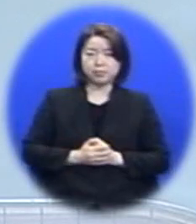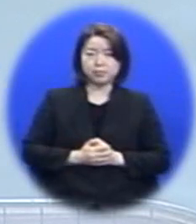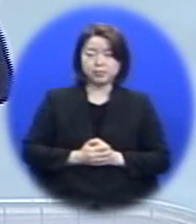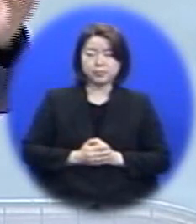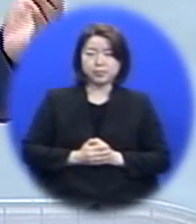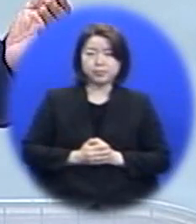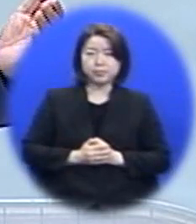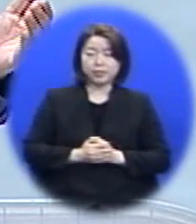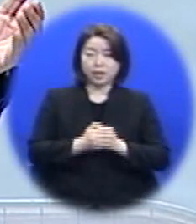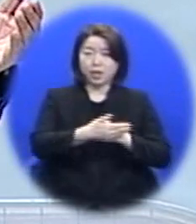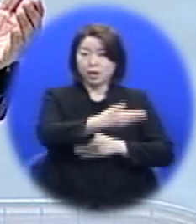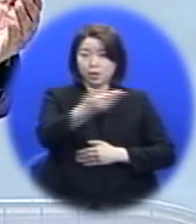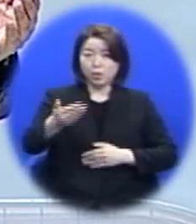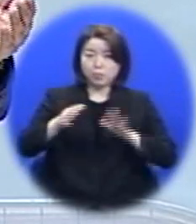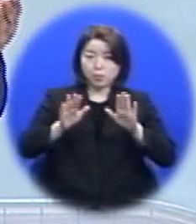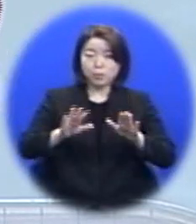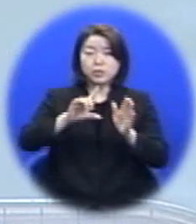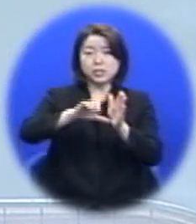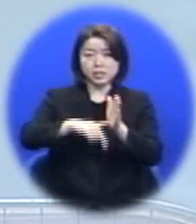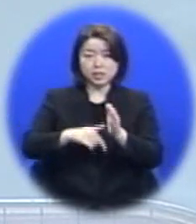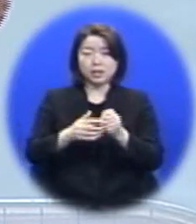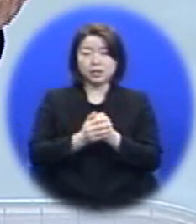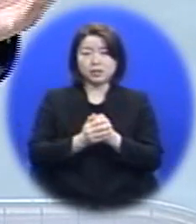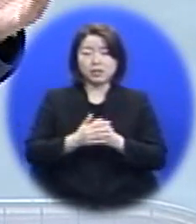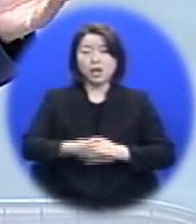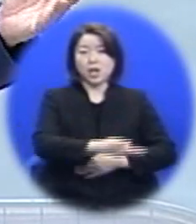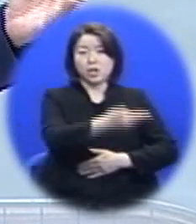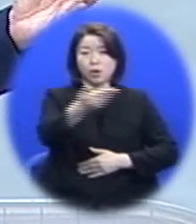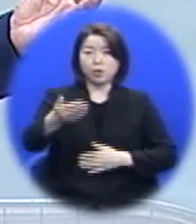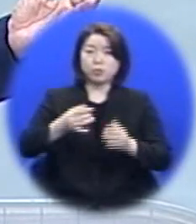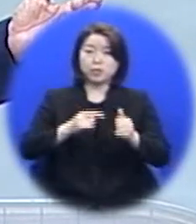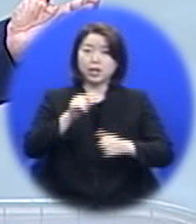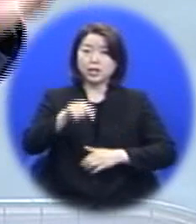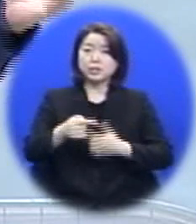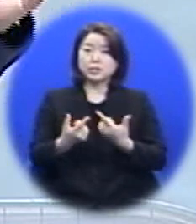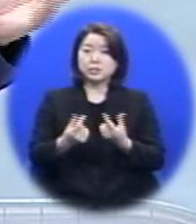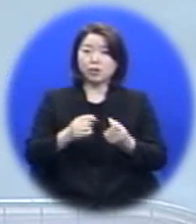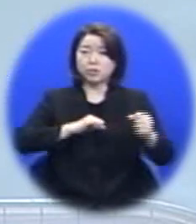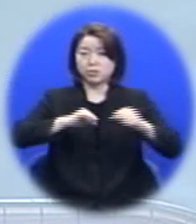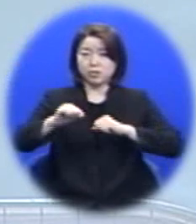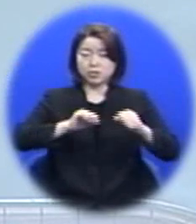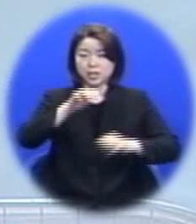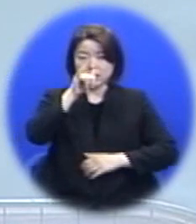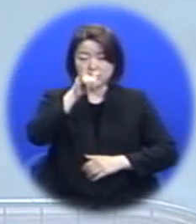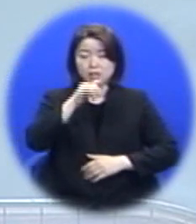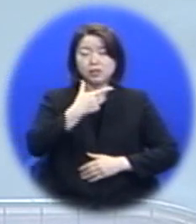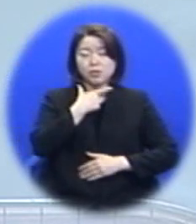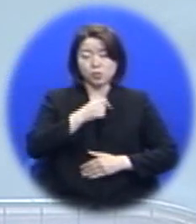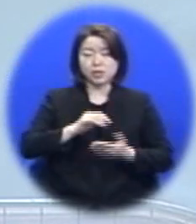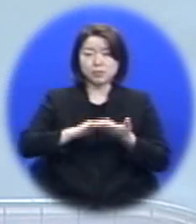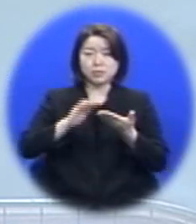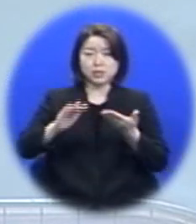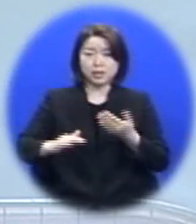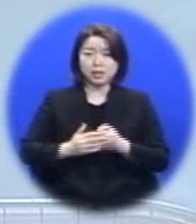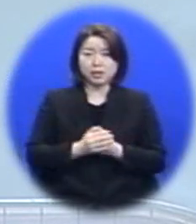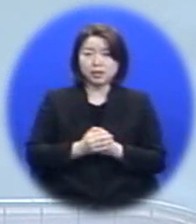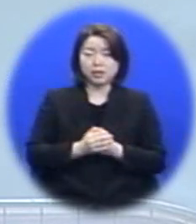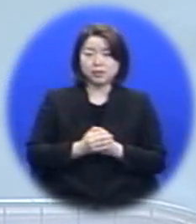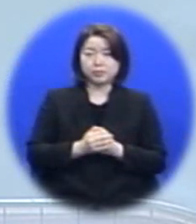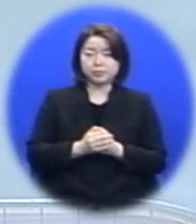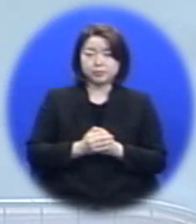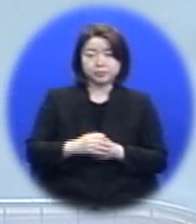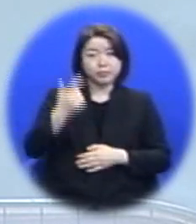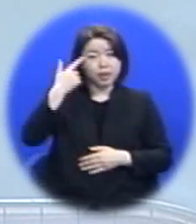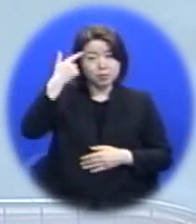여러분, 오늘 이 시간에 여러분에게도 그와 같은 역사가 있기를 원합니다. 아유,